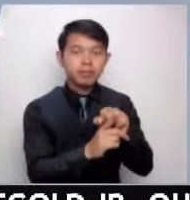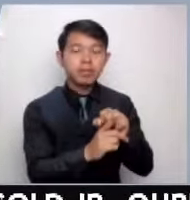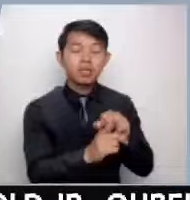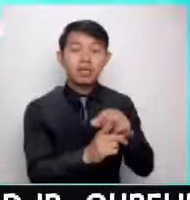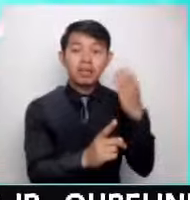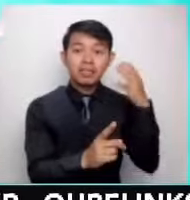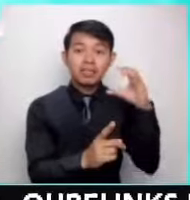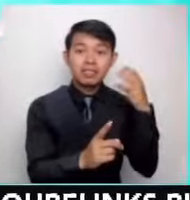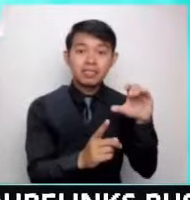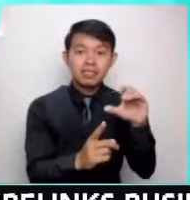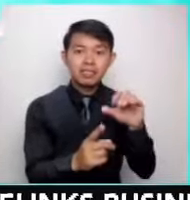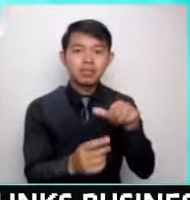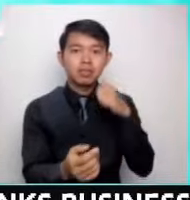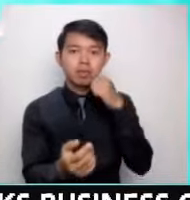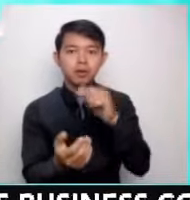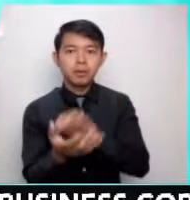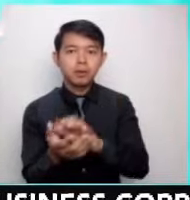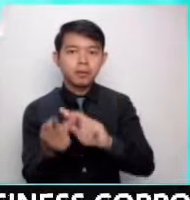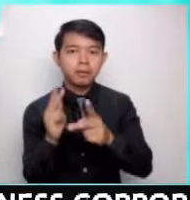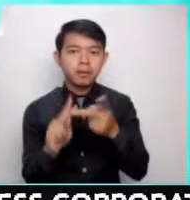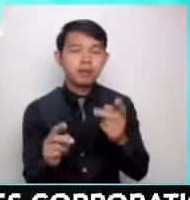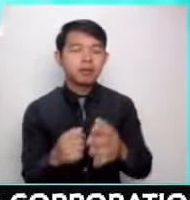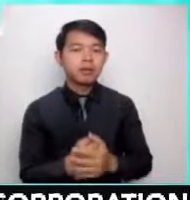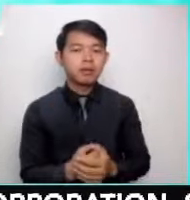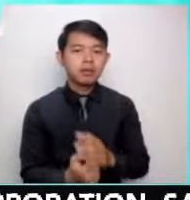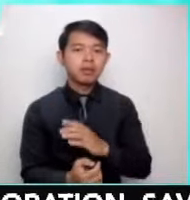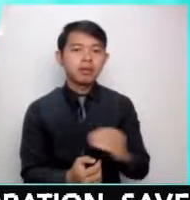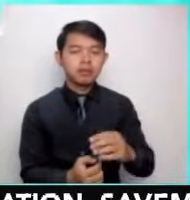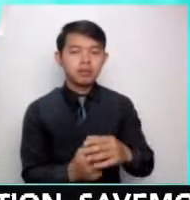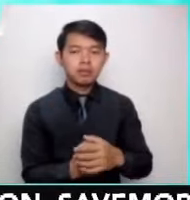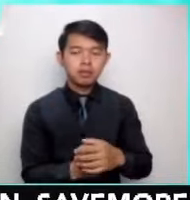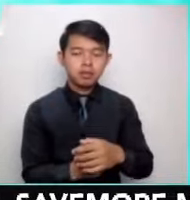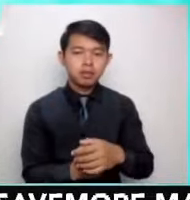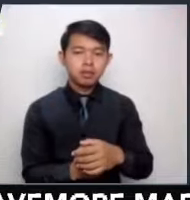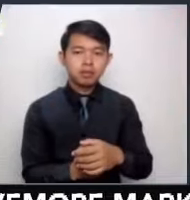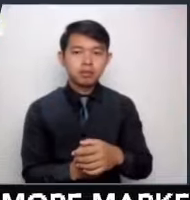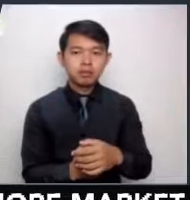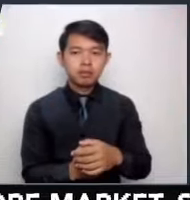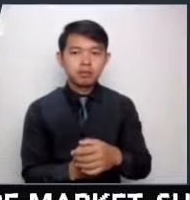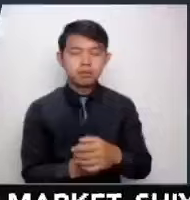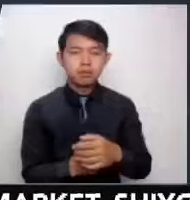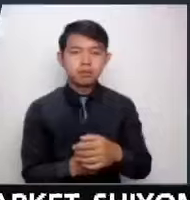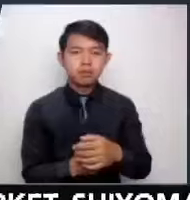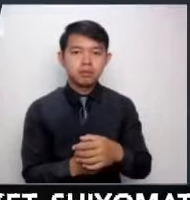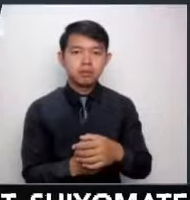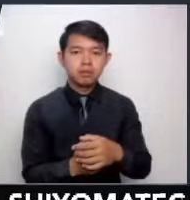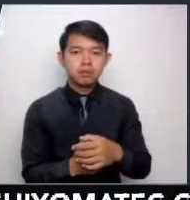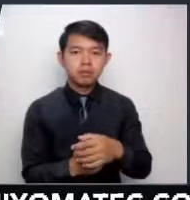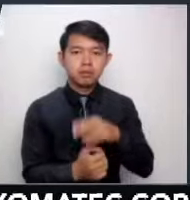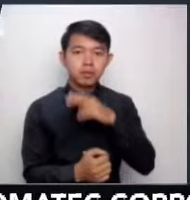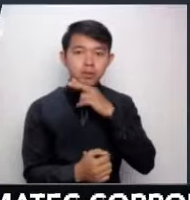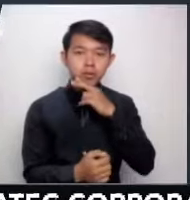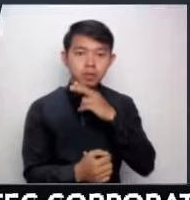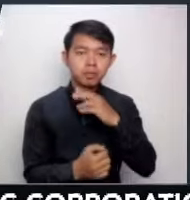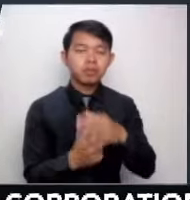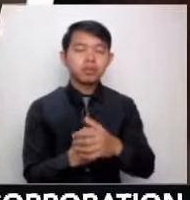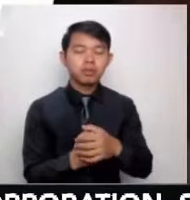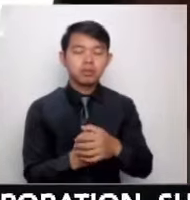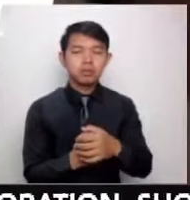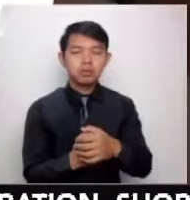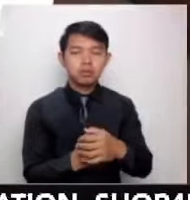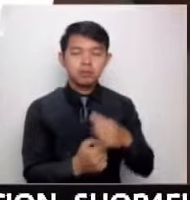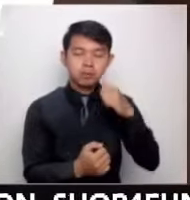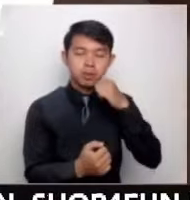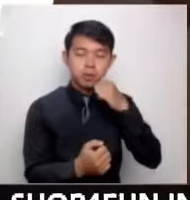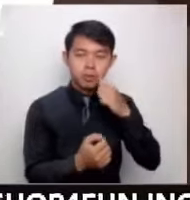biktima. Hinuli rin ang misis ng suspect para sa obstruction of justice dahil inagad pinagbuksan ang mga pulis.